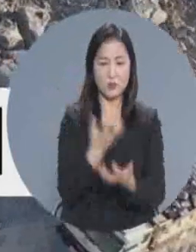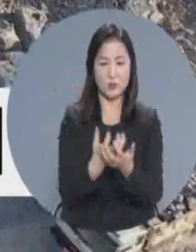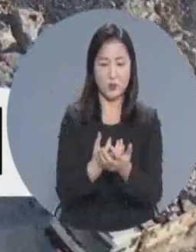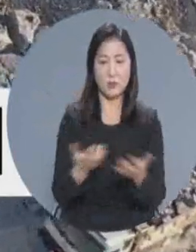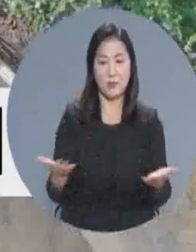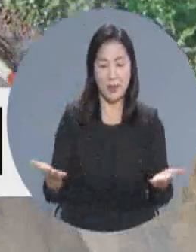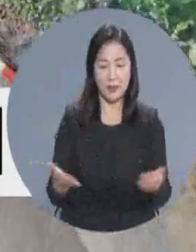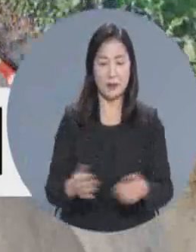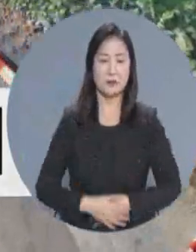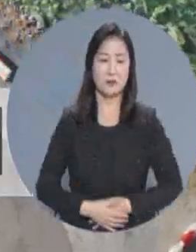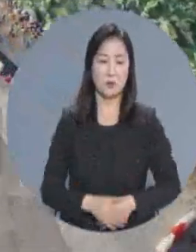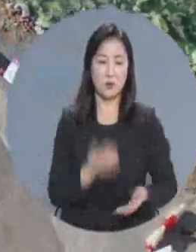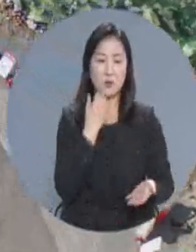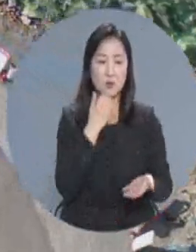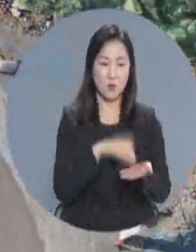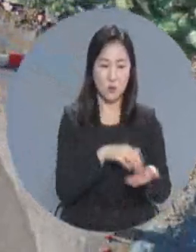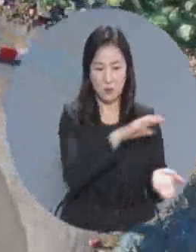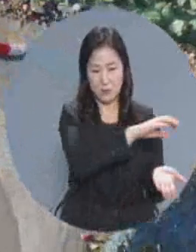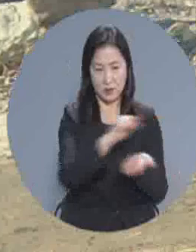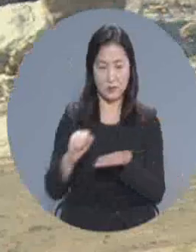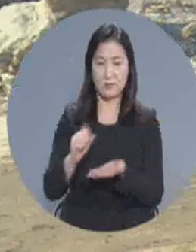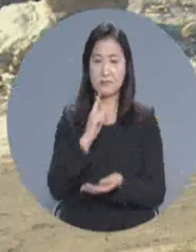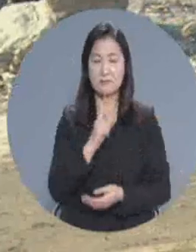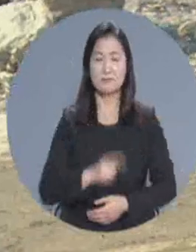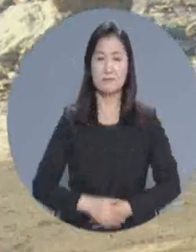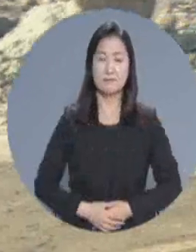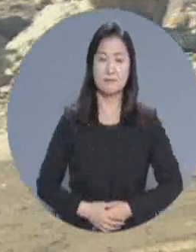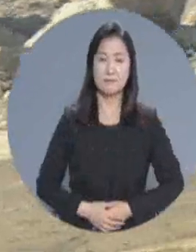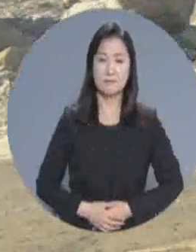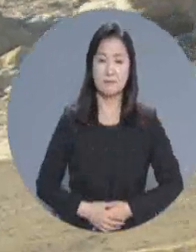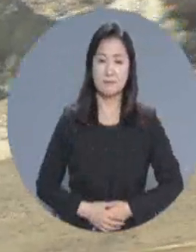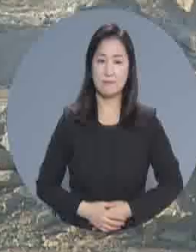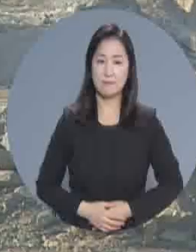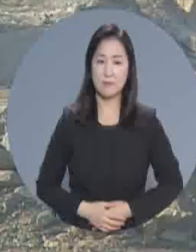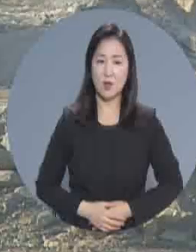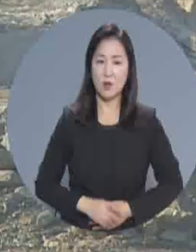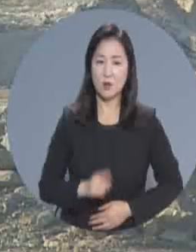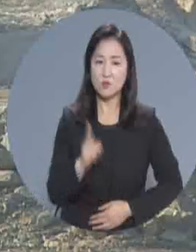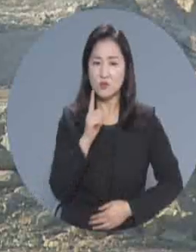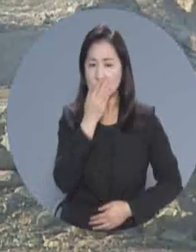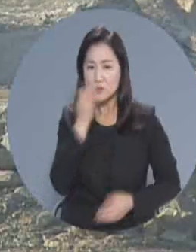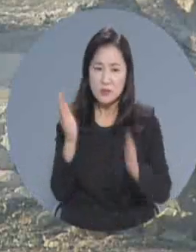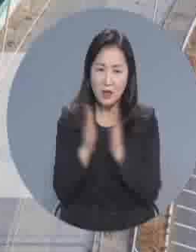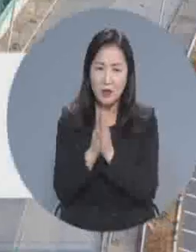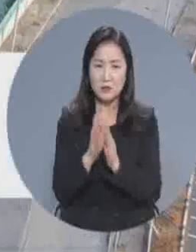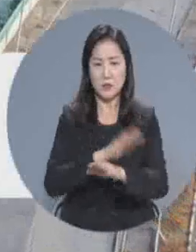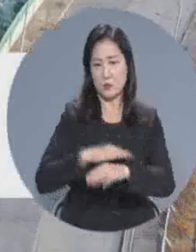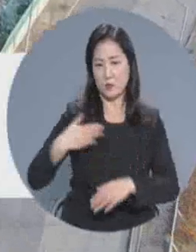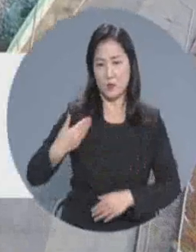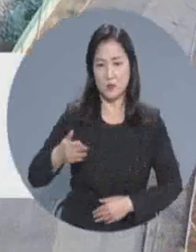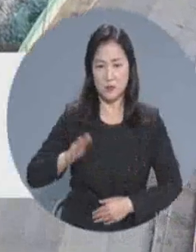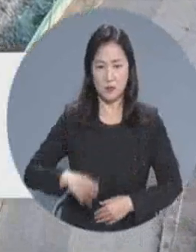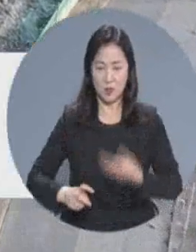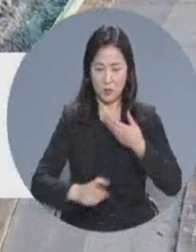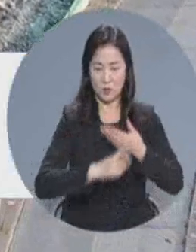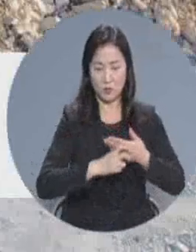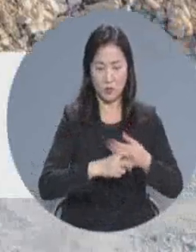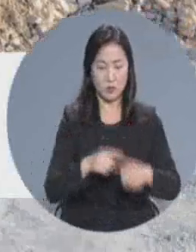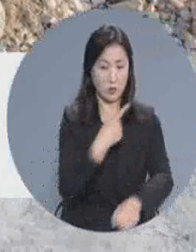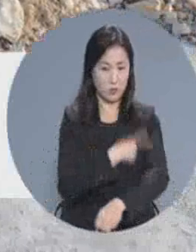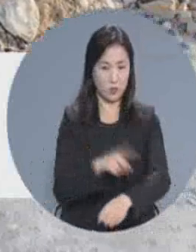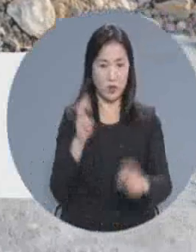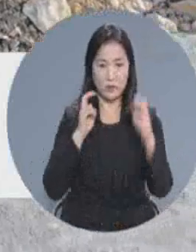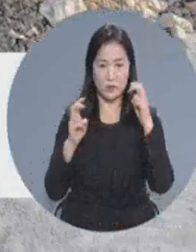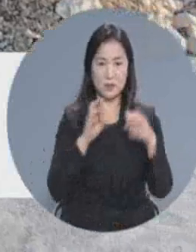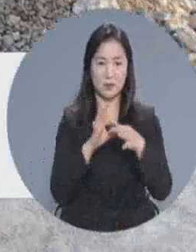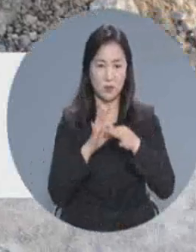확인하지 않고 돌을 반입한 겁니다. 어떠한 유착관계가 있는지 모르겠지만 이렇게 불법적으로 무허가 사업자를